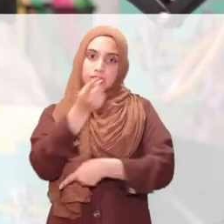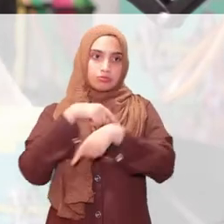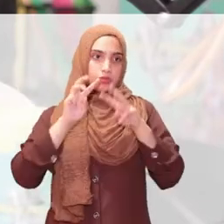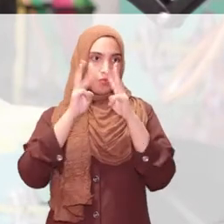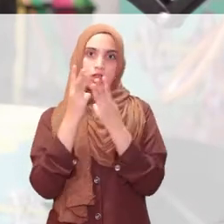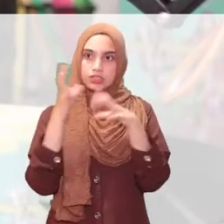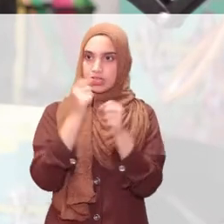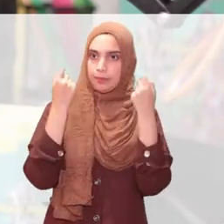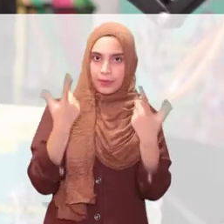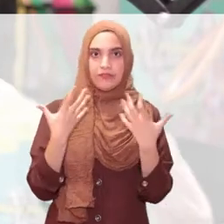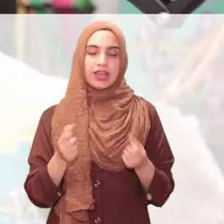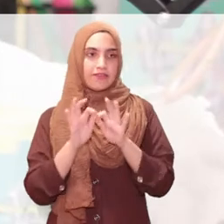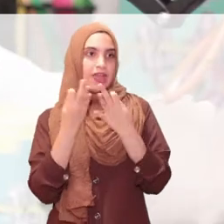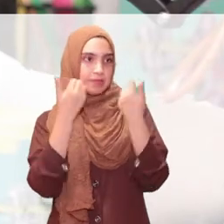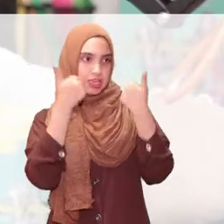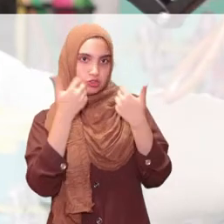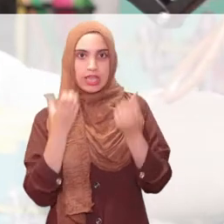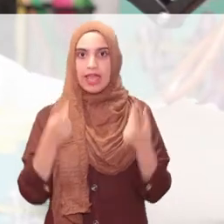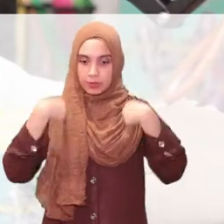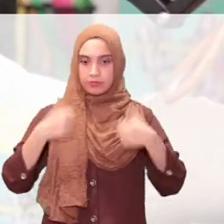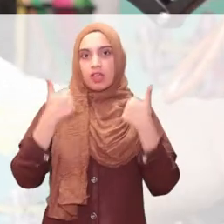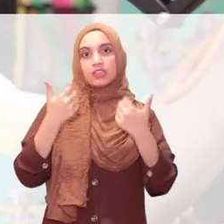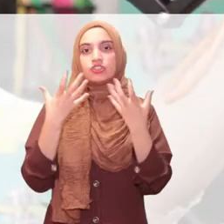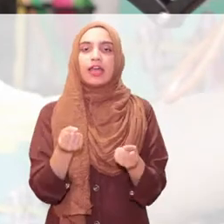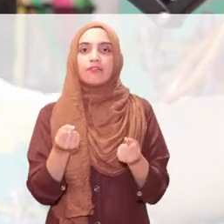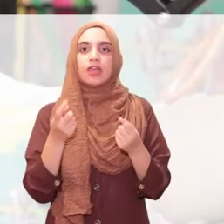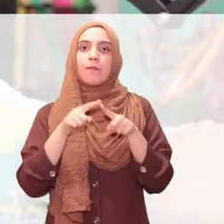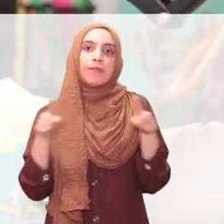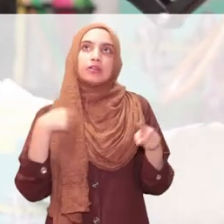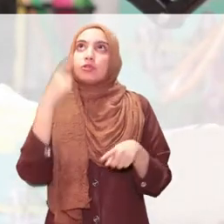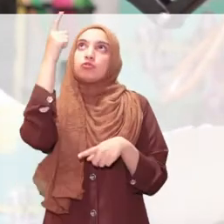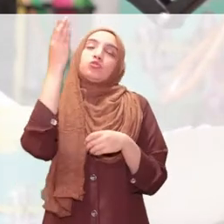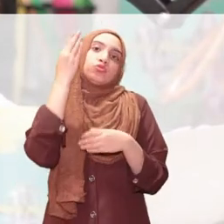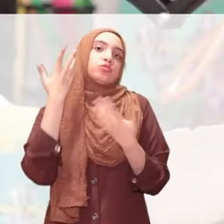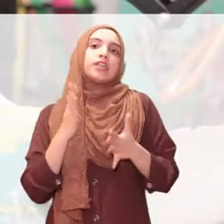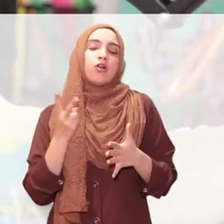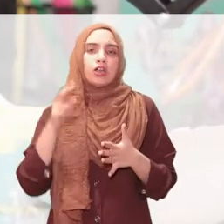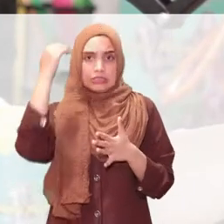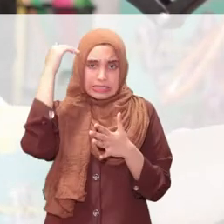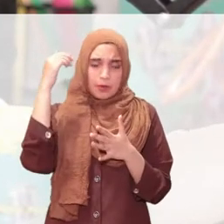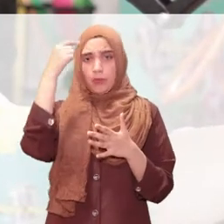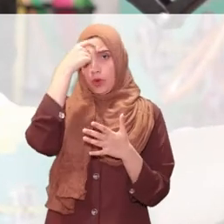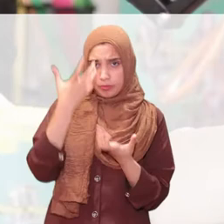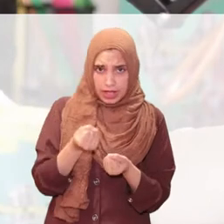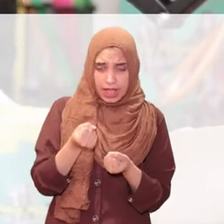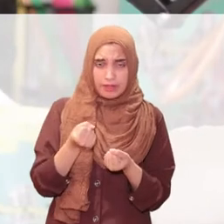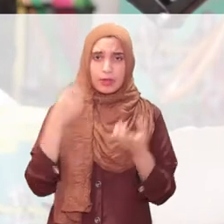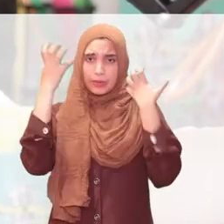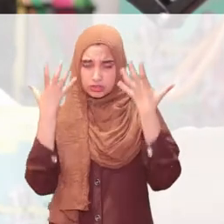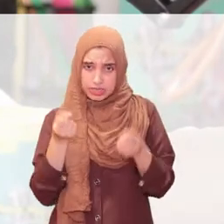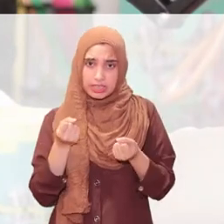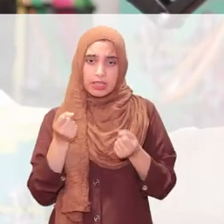थिंग और अगर मेंटल हेल्थ का इशू है तो यह बैक टू ऑप्शंस अवेलेबल